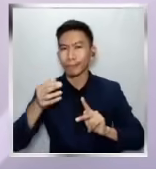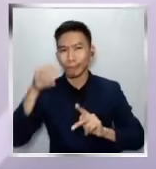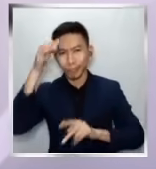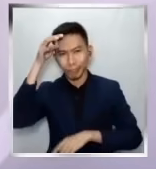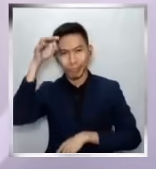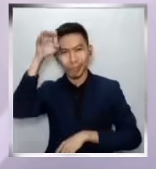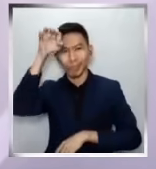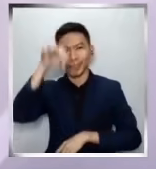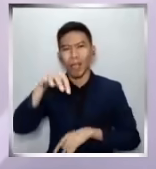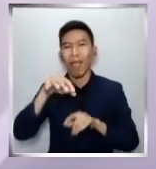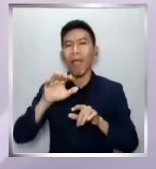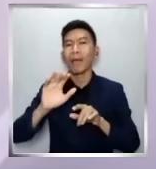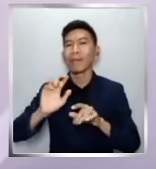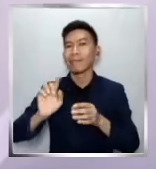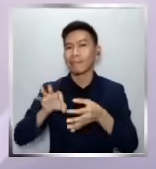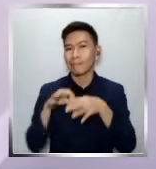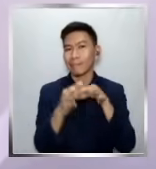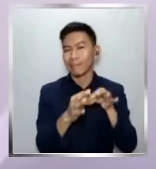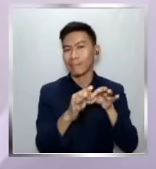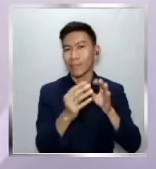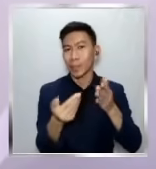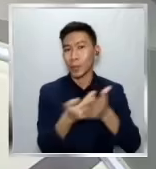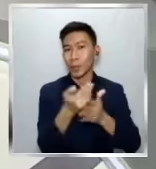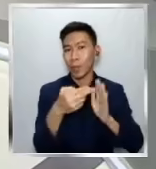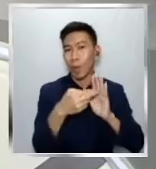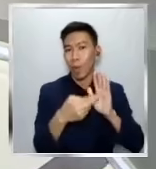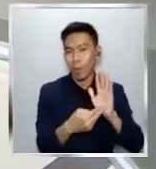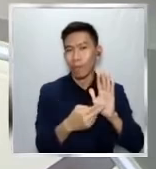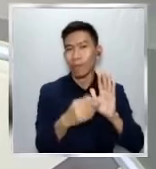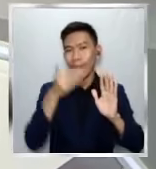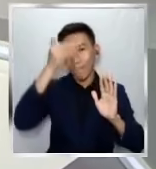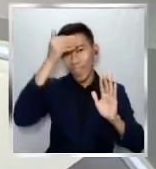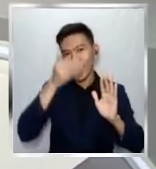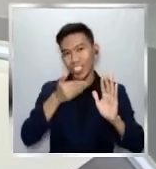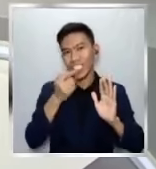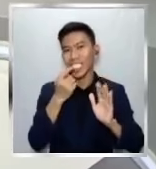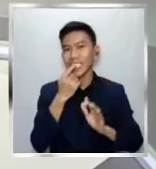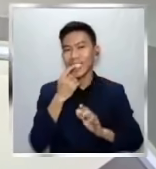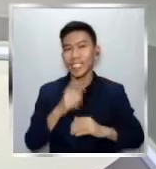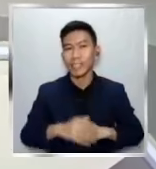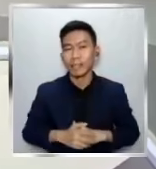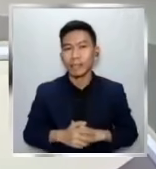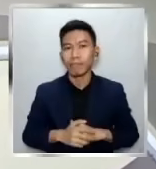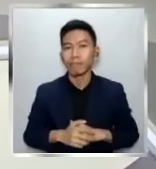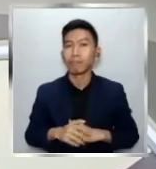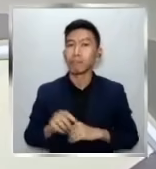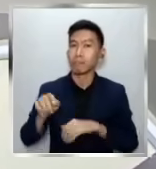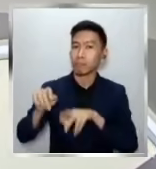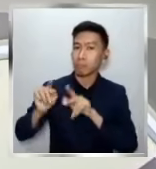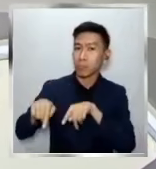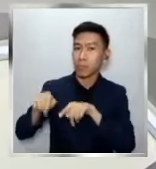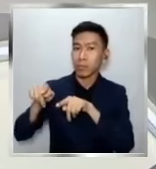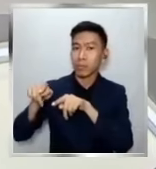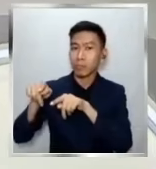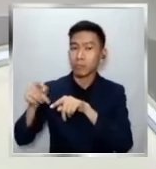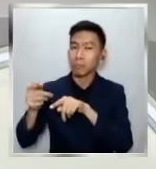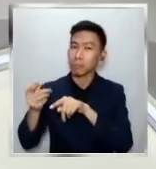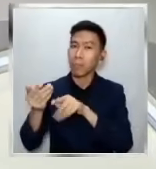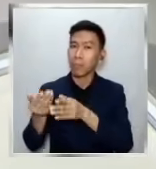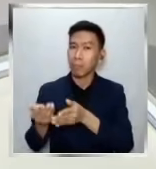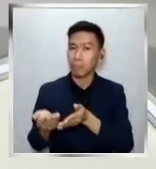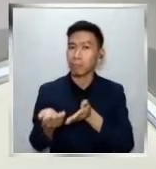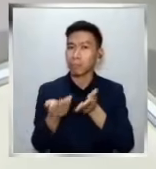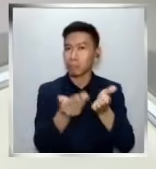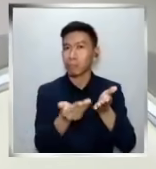bagong patakaran sa pagsusuot ng face shield. Ang sabi ng isang netizen, dapat daw ay tanggalin na ang mga face shield